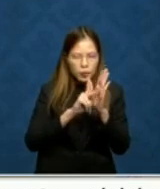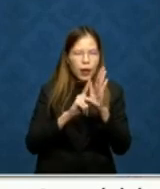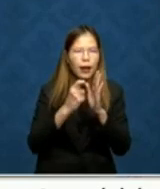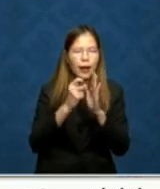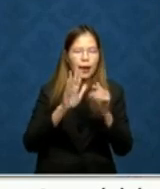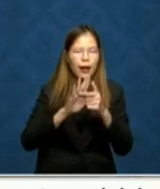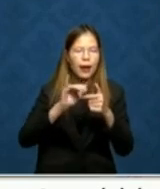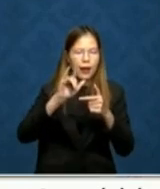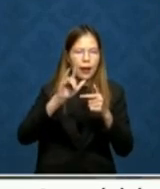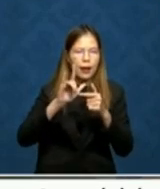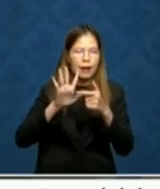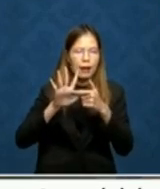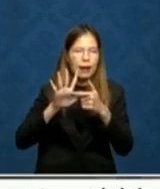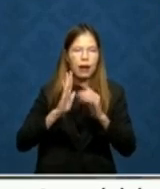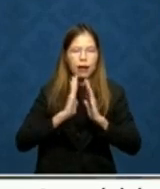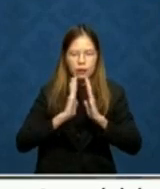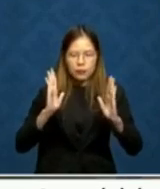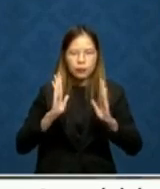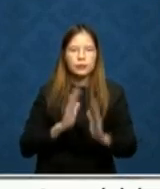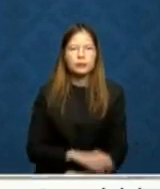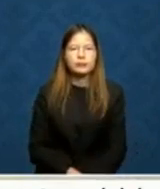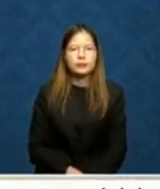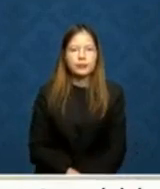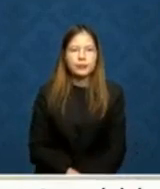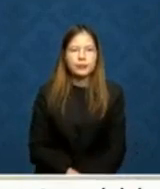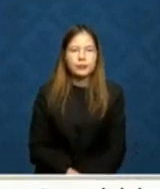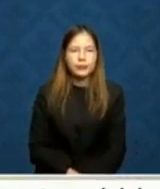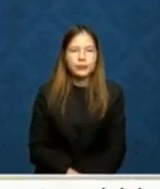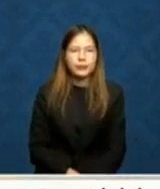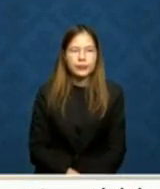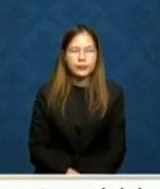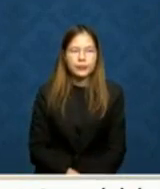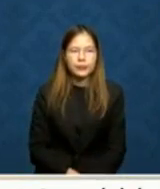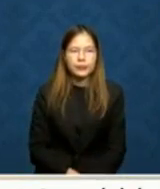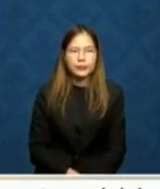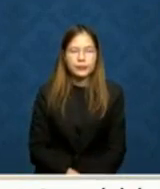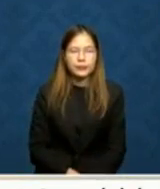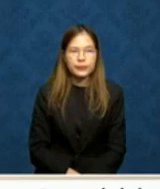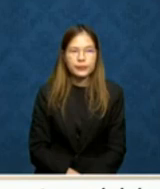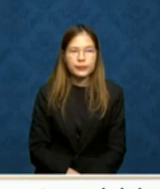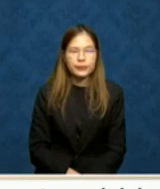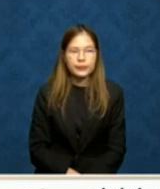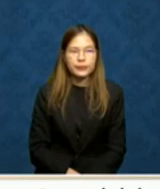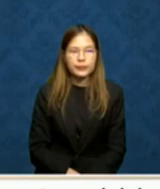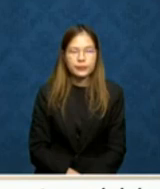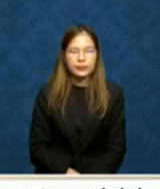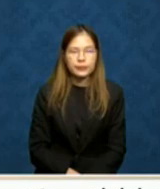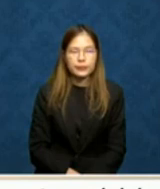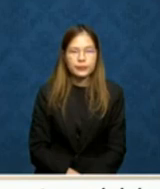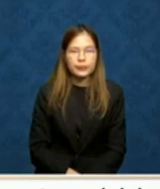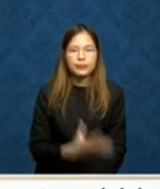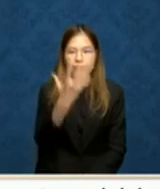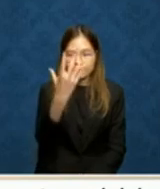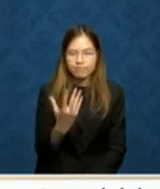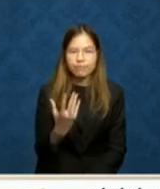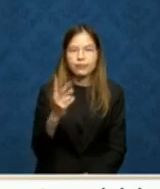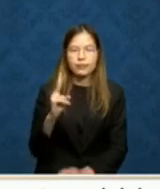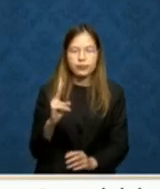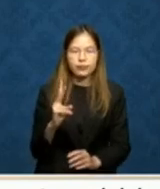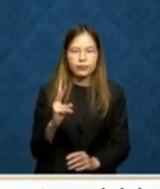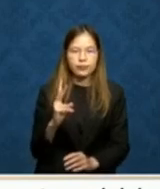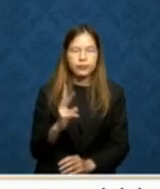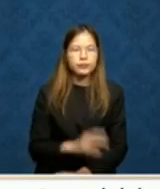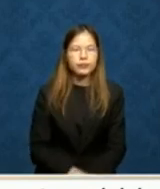ค่ะขอบพระคุณค่ะ ครับขอบคุณครับอีก2ท่านนะครับท่านกัญญพั